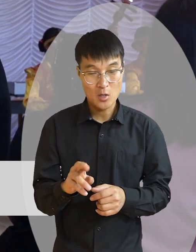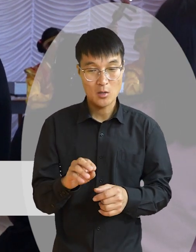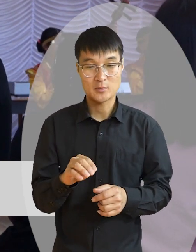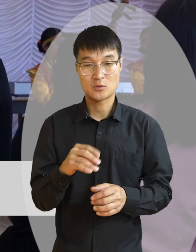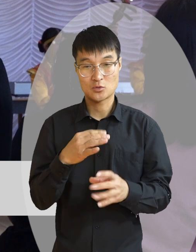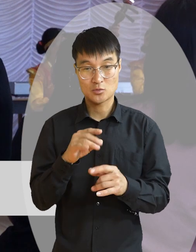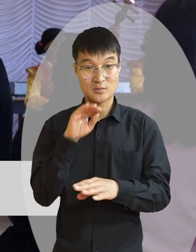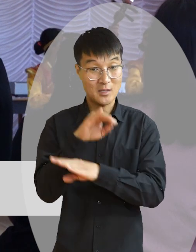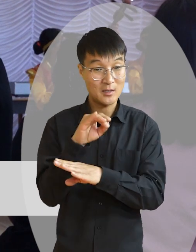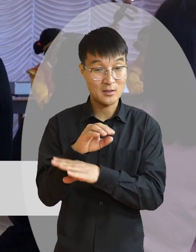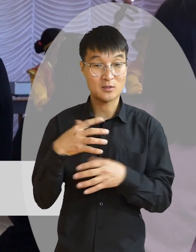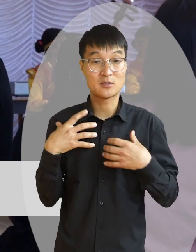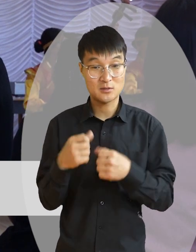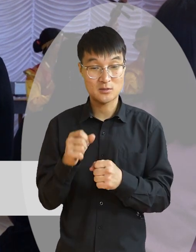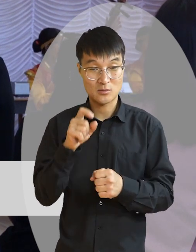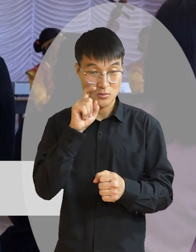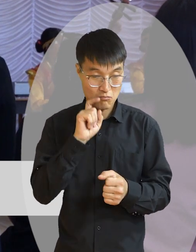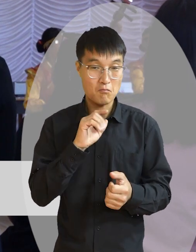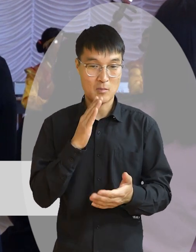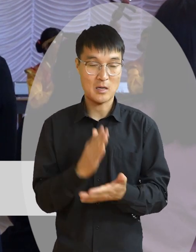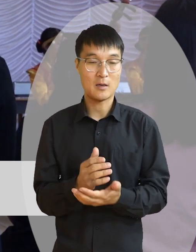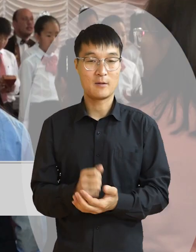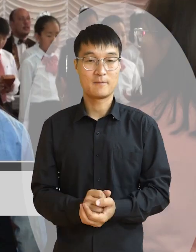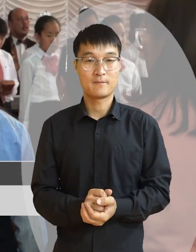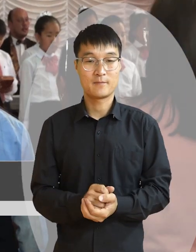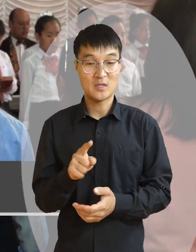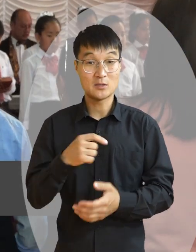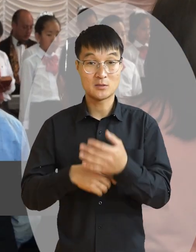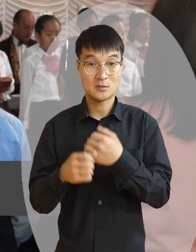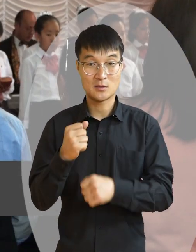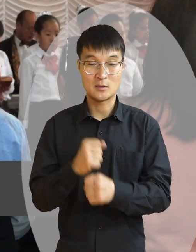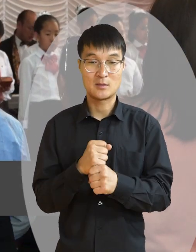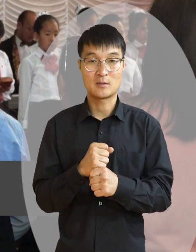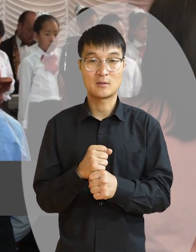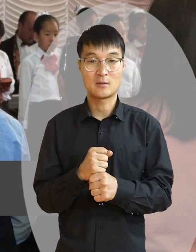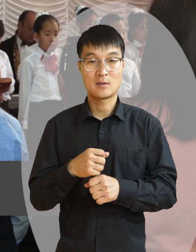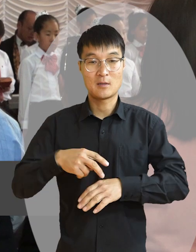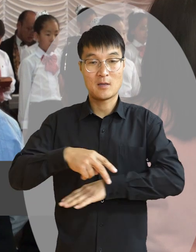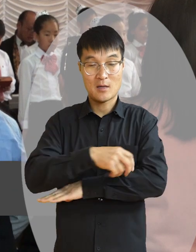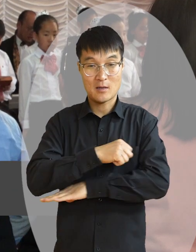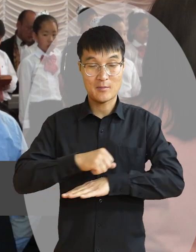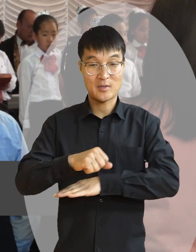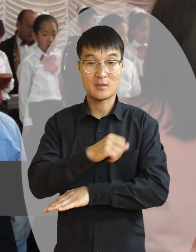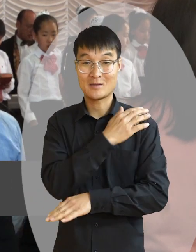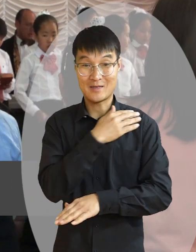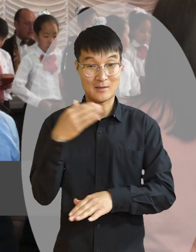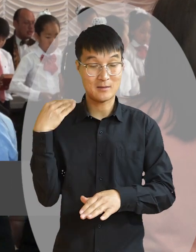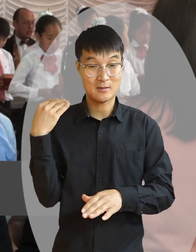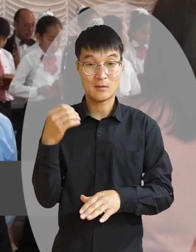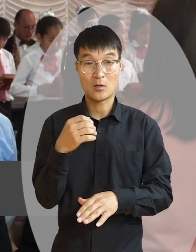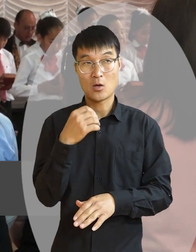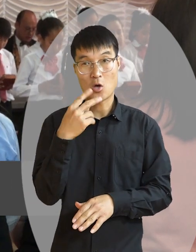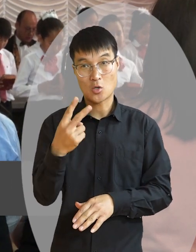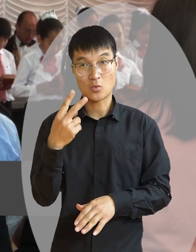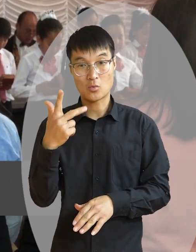бас сургуулийнхаа хүүхдүүдэд зааж сургаж байна. Тэгээд энэ жилийн тухайд бол аймгийн засаг дараа 2023 оны